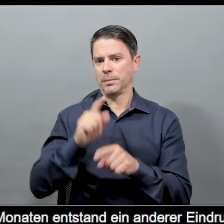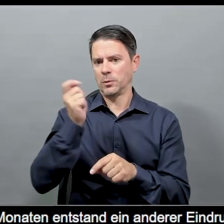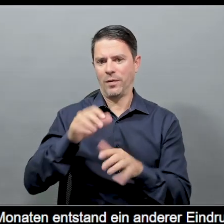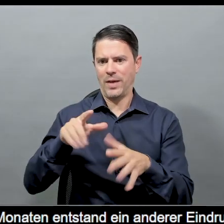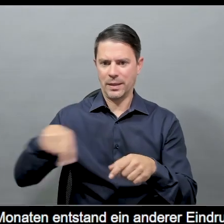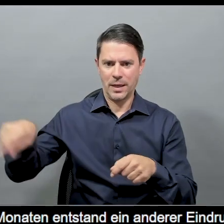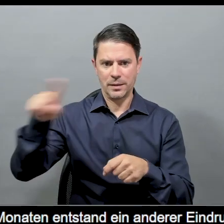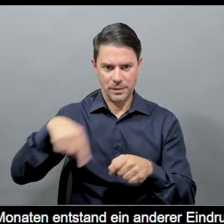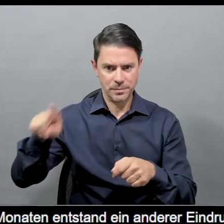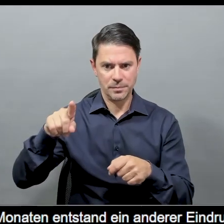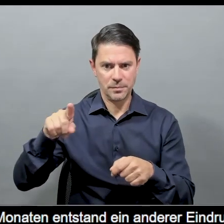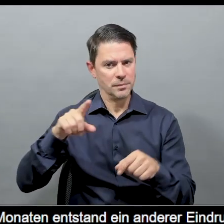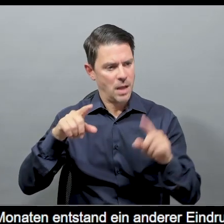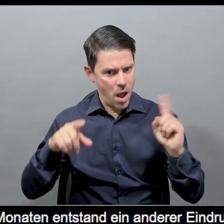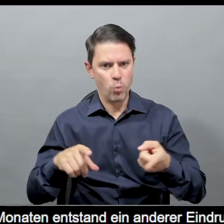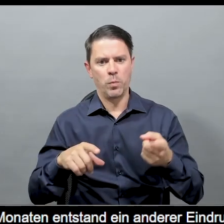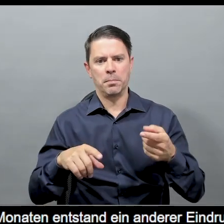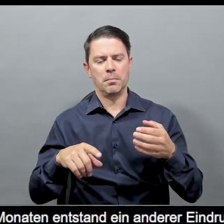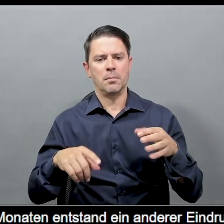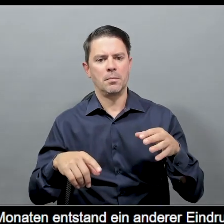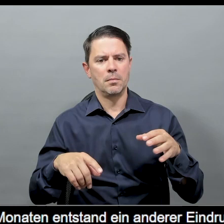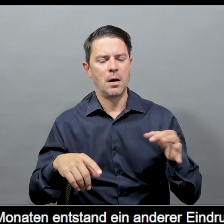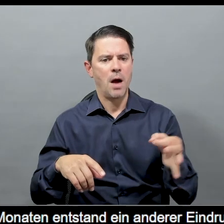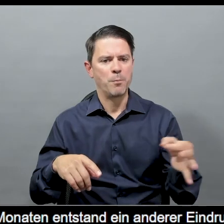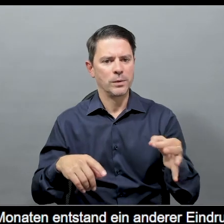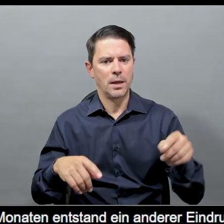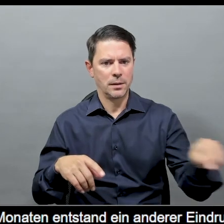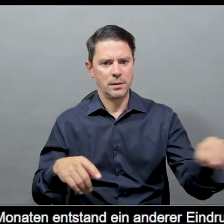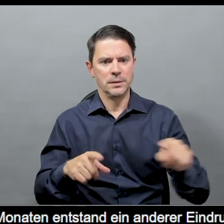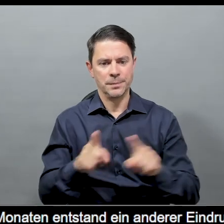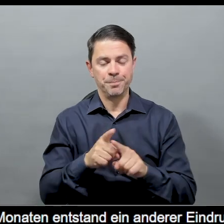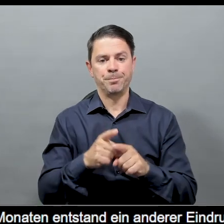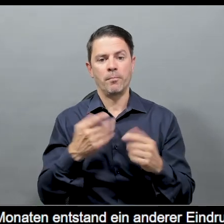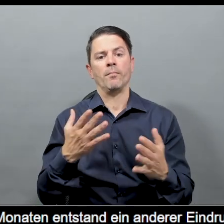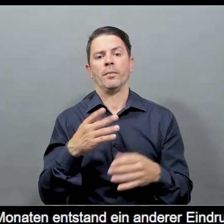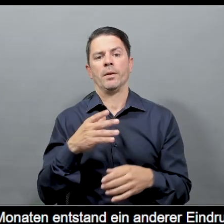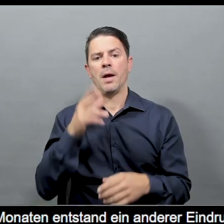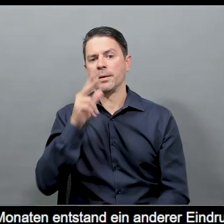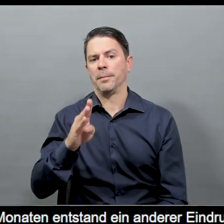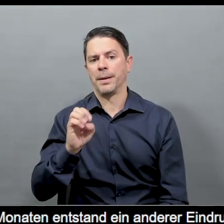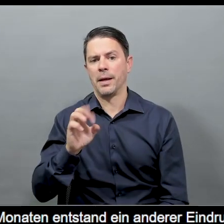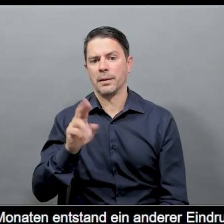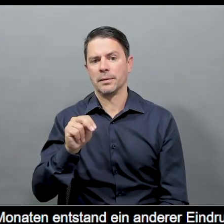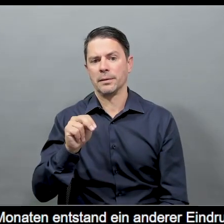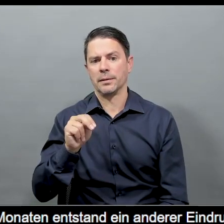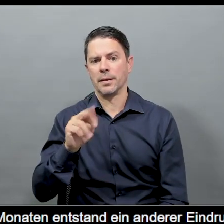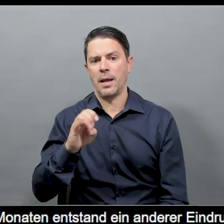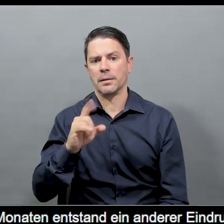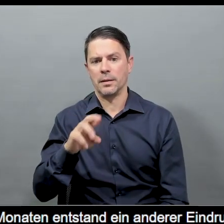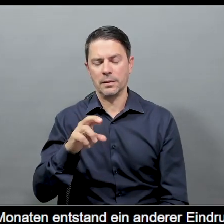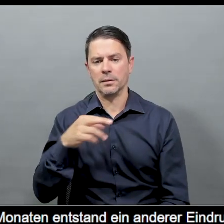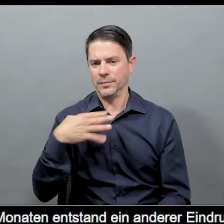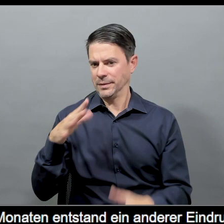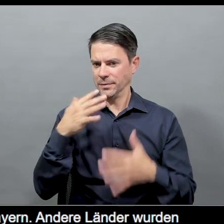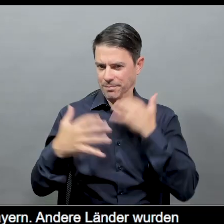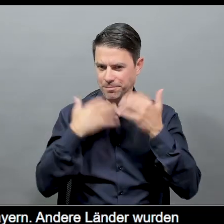Insbesondere war heute aber, und Christian Bernreiter hat es gerade schon angedeutet, ein guter Tag für die Studierenden in München. Denn wir haben hier seit vielen Jahren ein